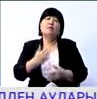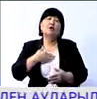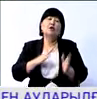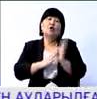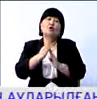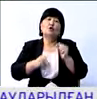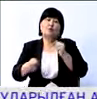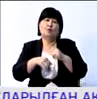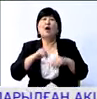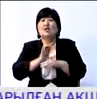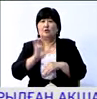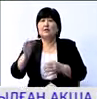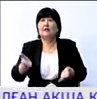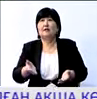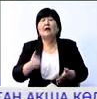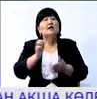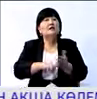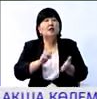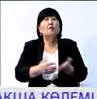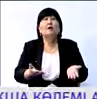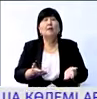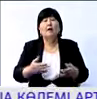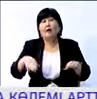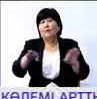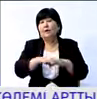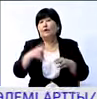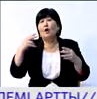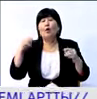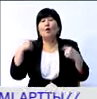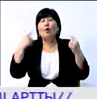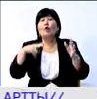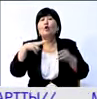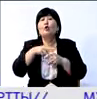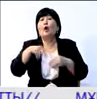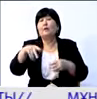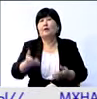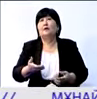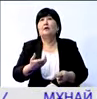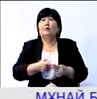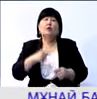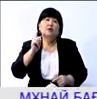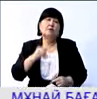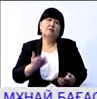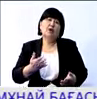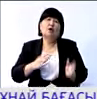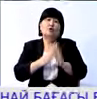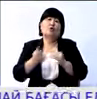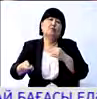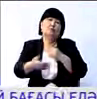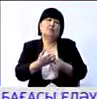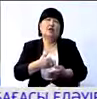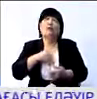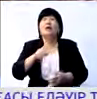жинауға жіберсеңіздер. Себеп? Оспанағыңмен қой қырқуға бармайтын деді. Оны білем, бірақ шөп жинауға барғым